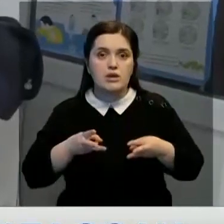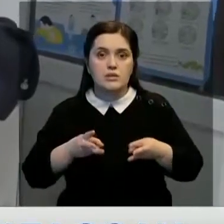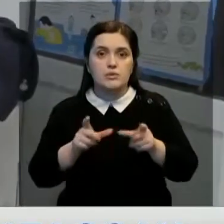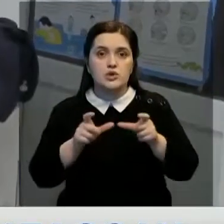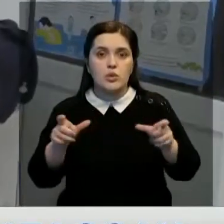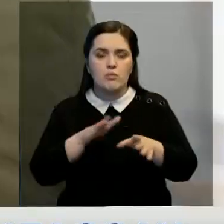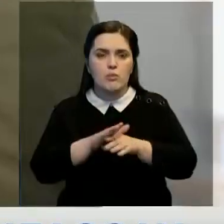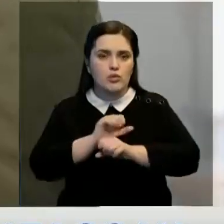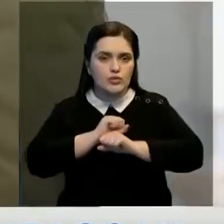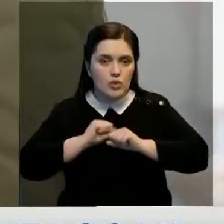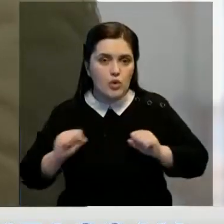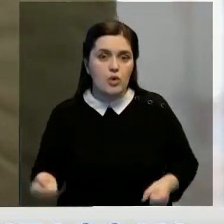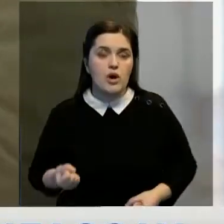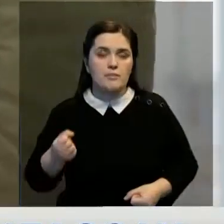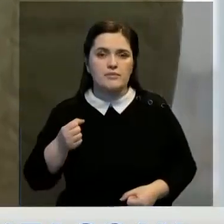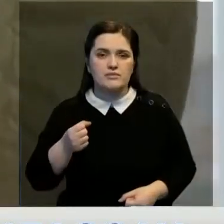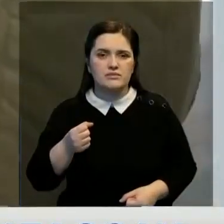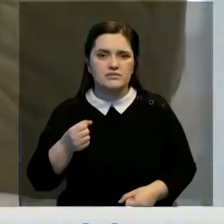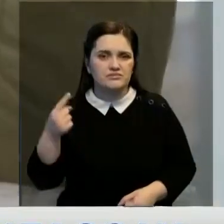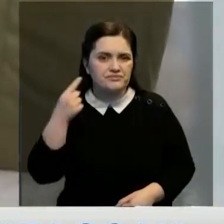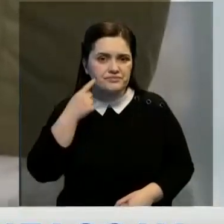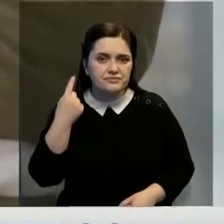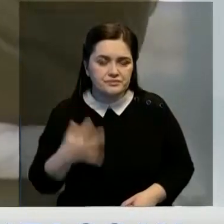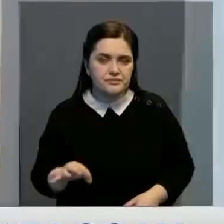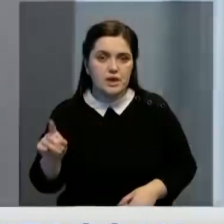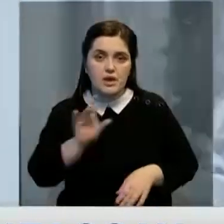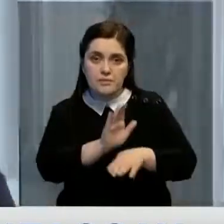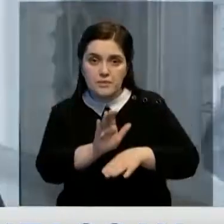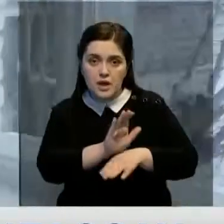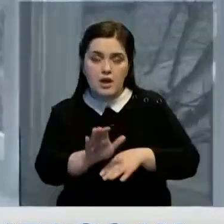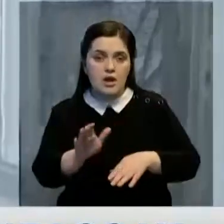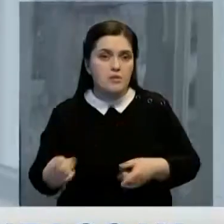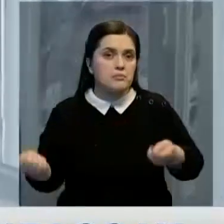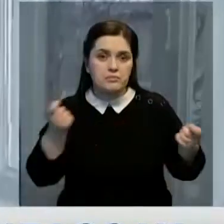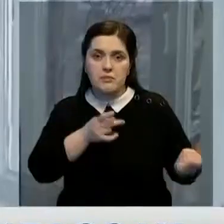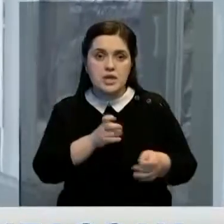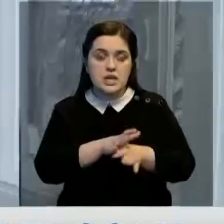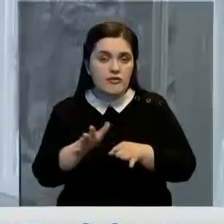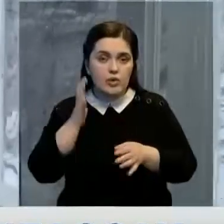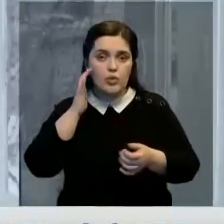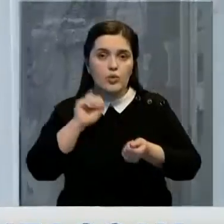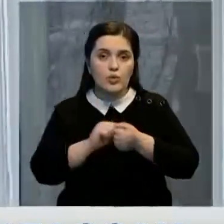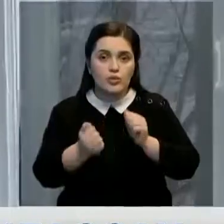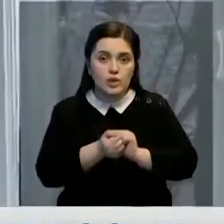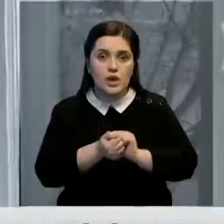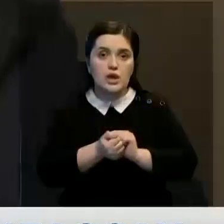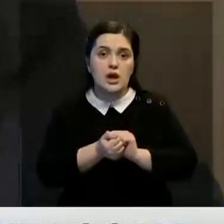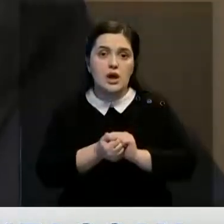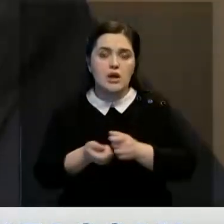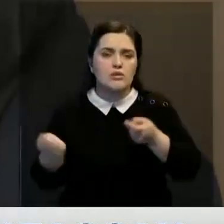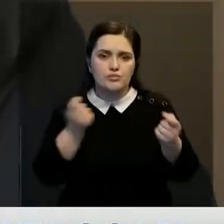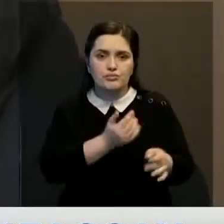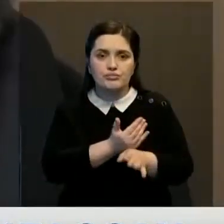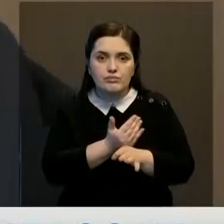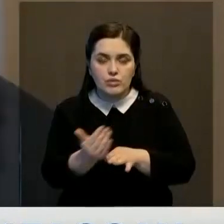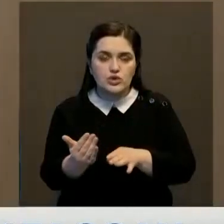школы полностью не заморозилась. По их словам, недобросовестный поставщик должен был привезти уголь еще 16 февраля, но завезли твердое